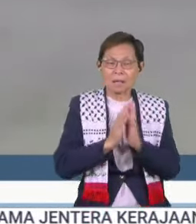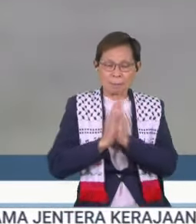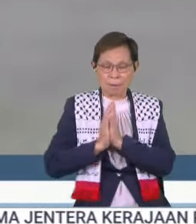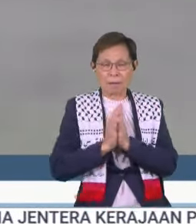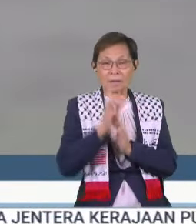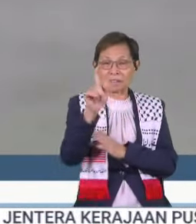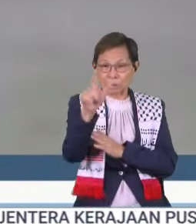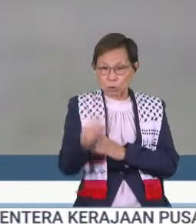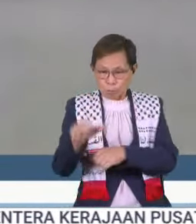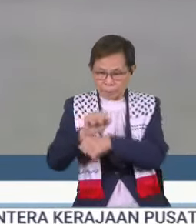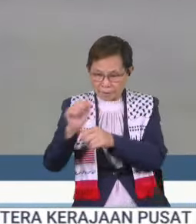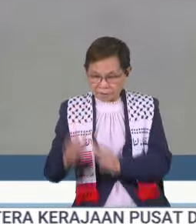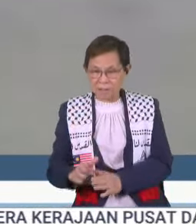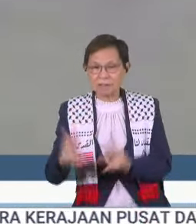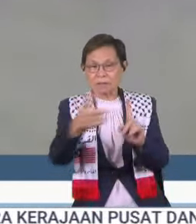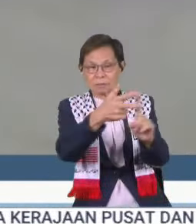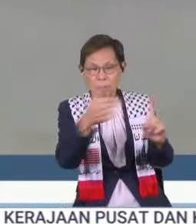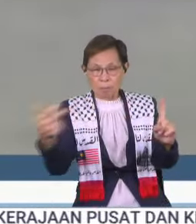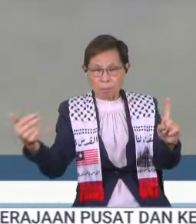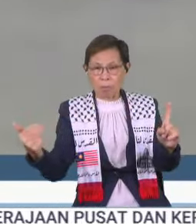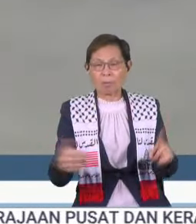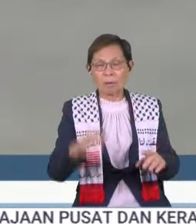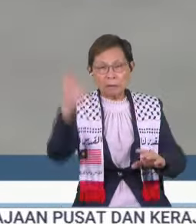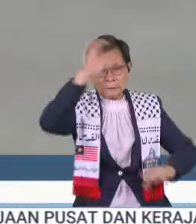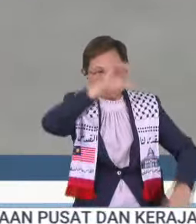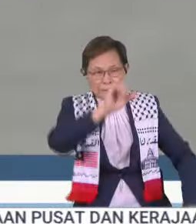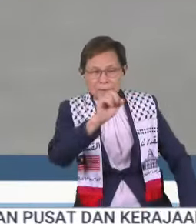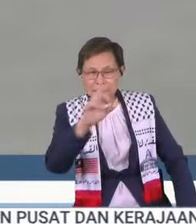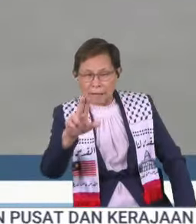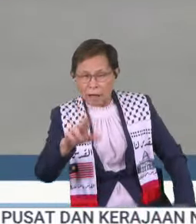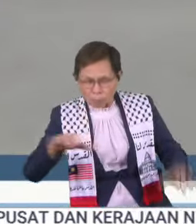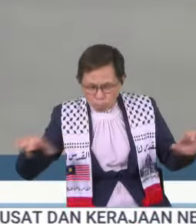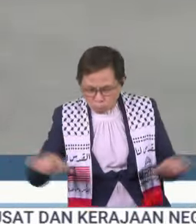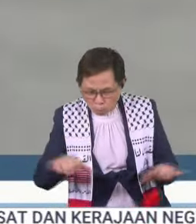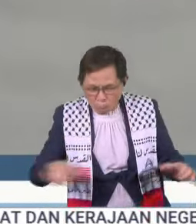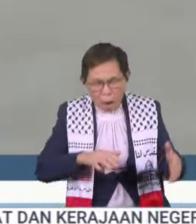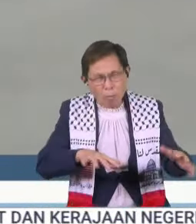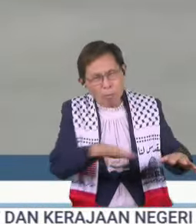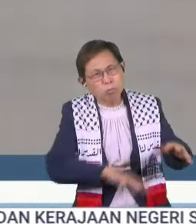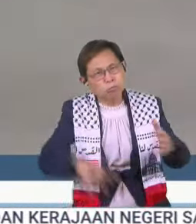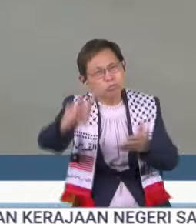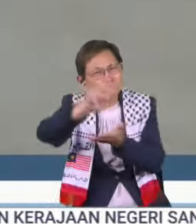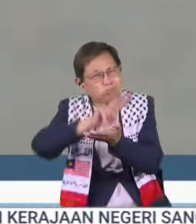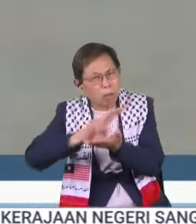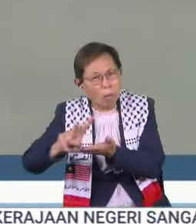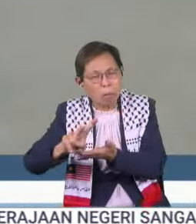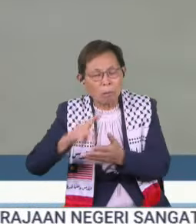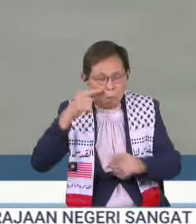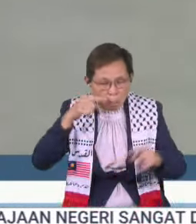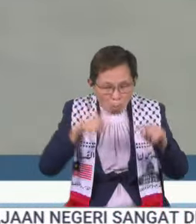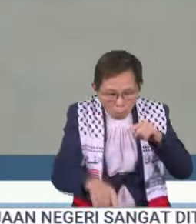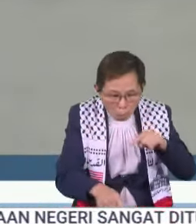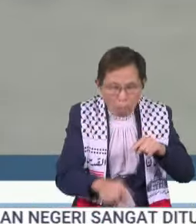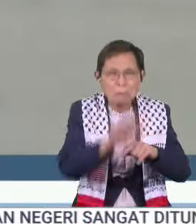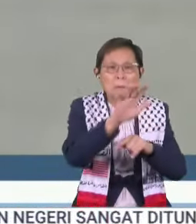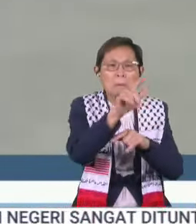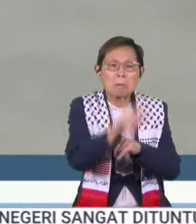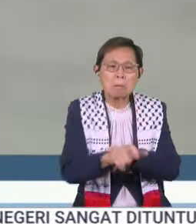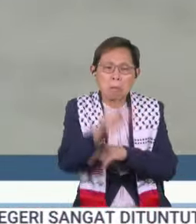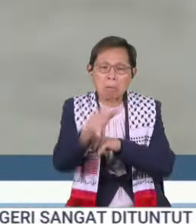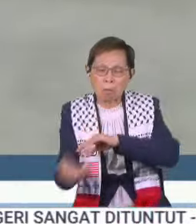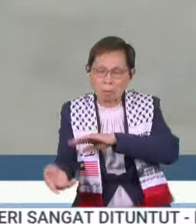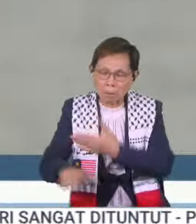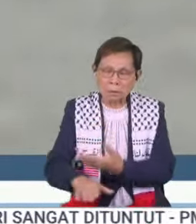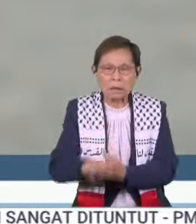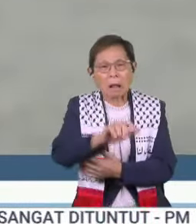seorang warga Indonesia. Operasi mencari dan menyelamat yang dilaksanakan hampir 2 minggu hanya menemukan 5 mangsa yang